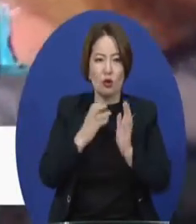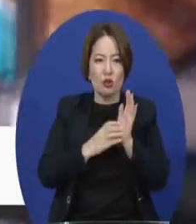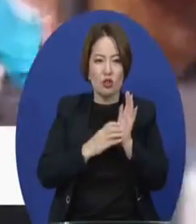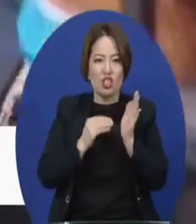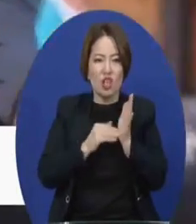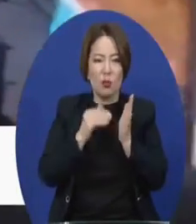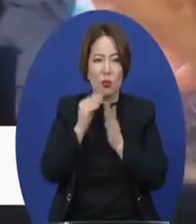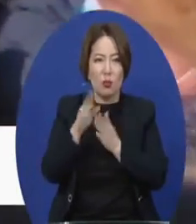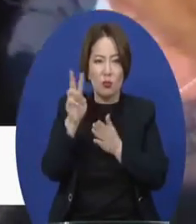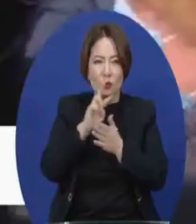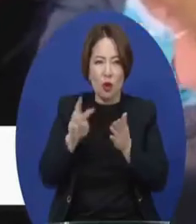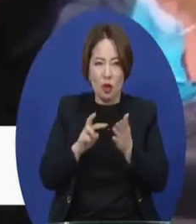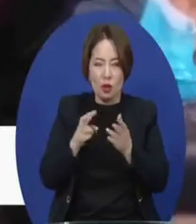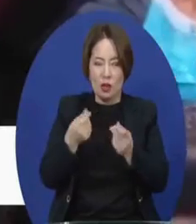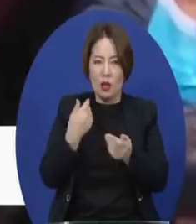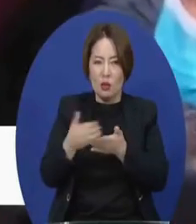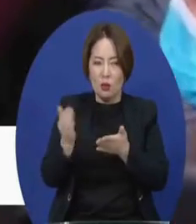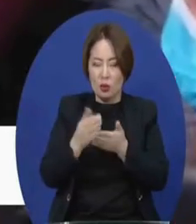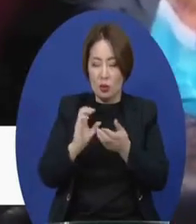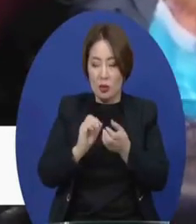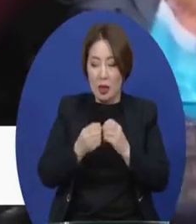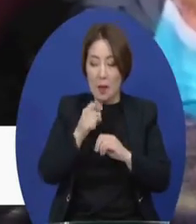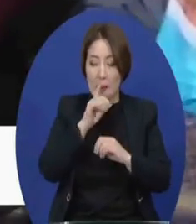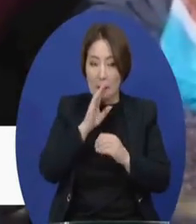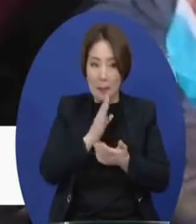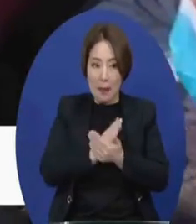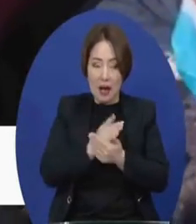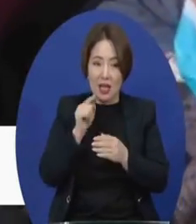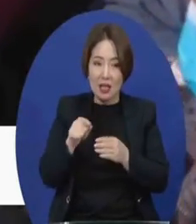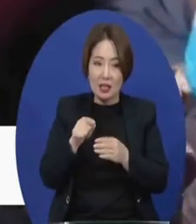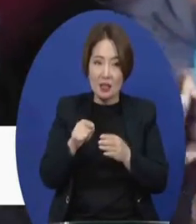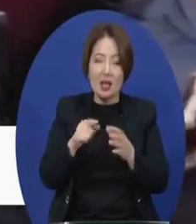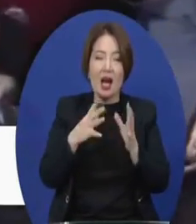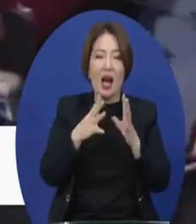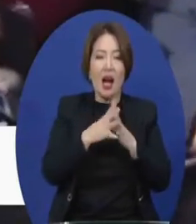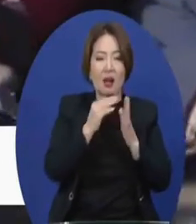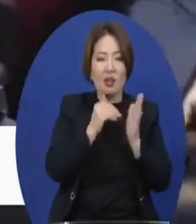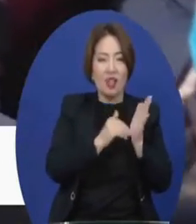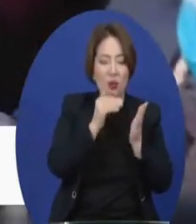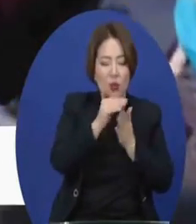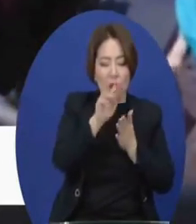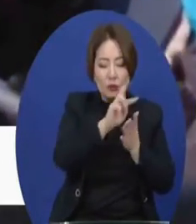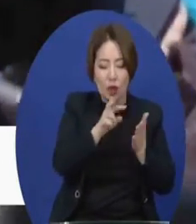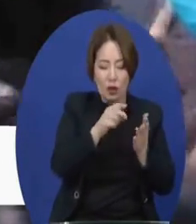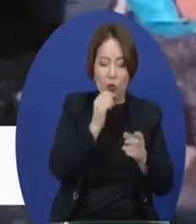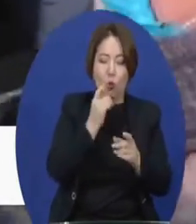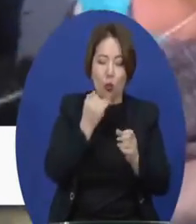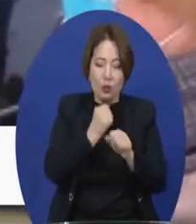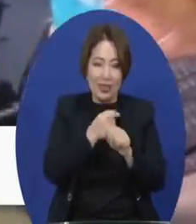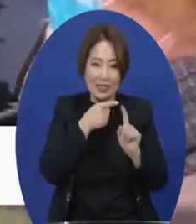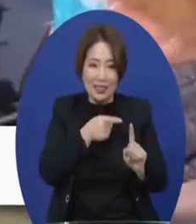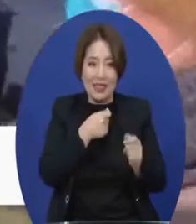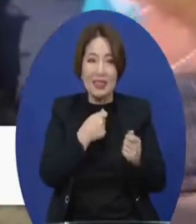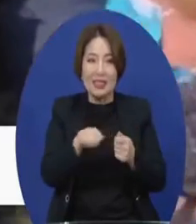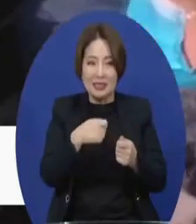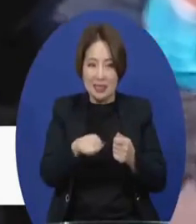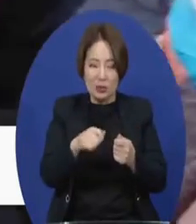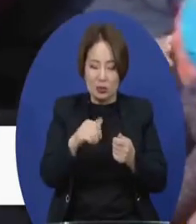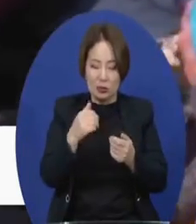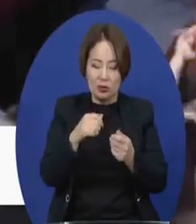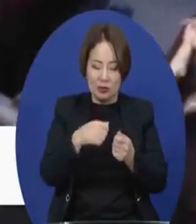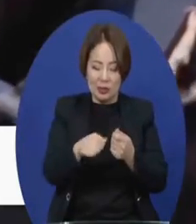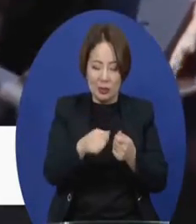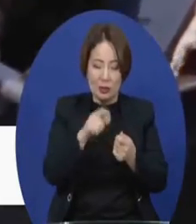Америк долларын борлуулалт хийгэр байгаа. Үүнийг 10 тэрбум долларыг үйл ажиллагаанд зарцуулна гэсэн ийм тайлан гэрүүлж